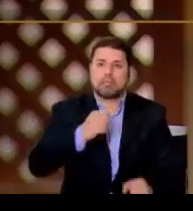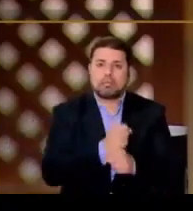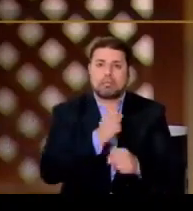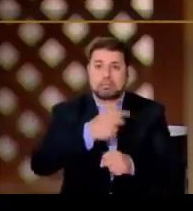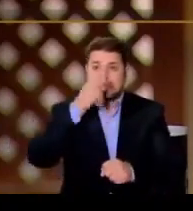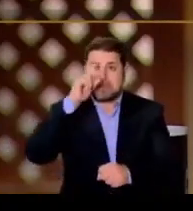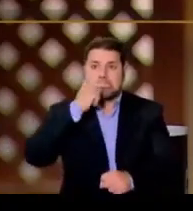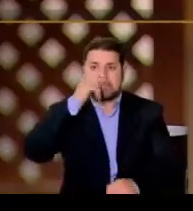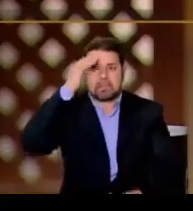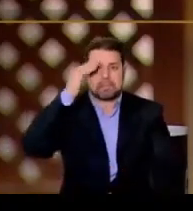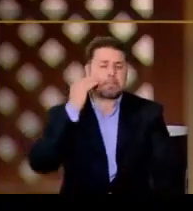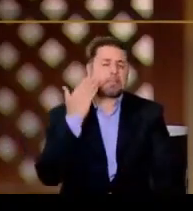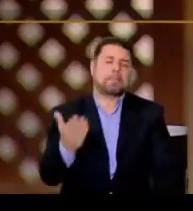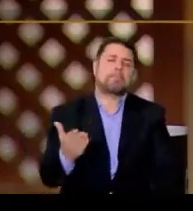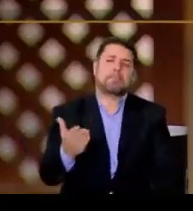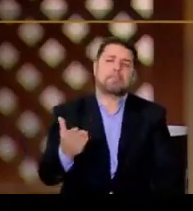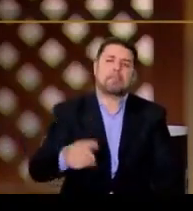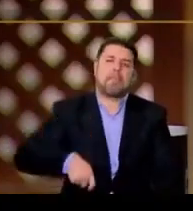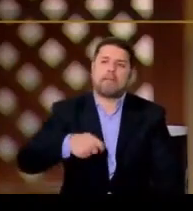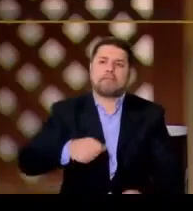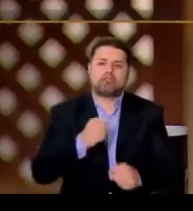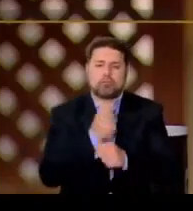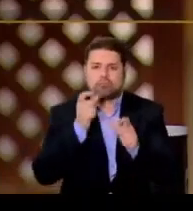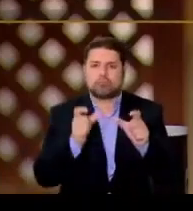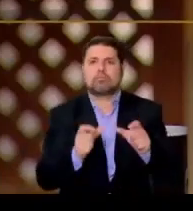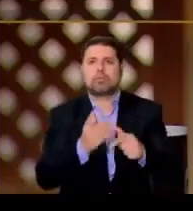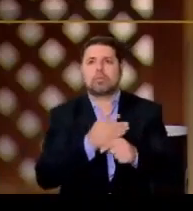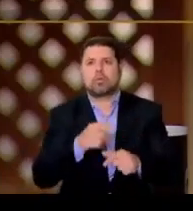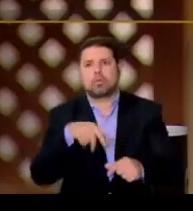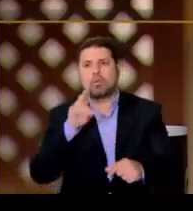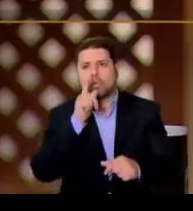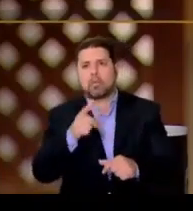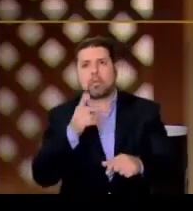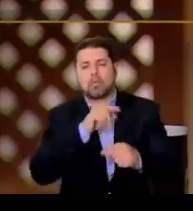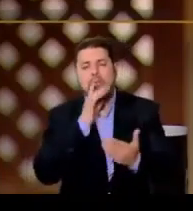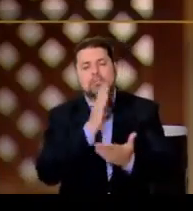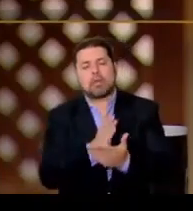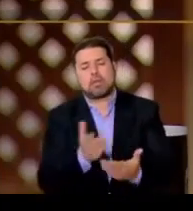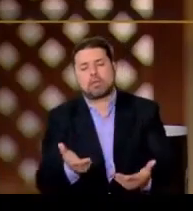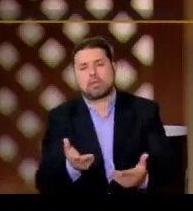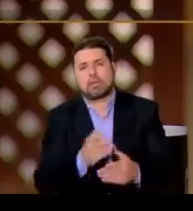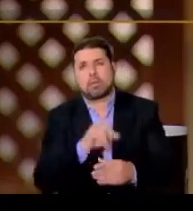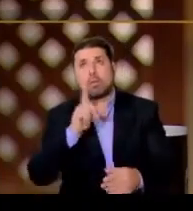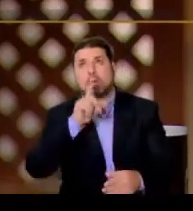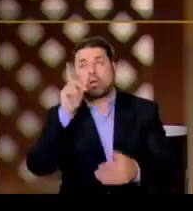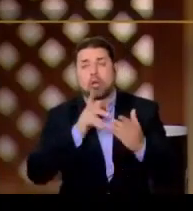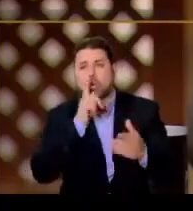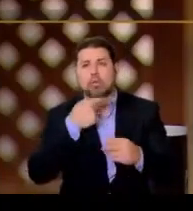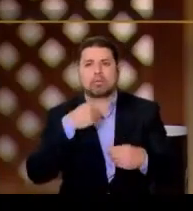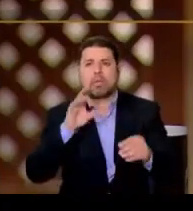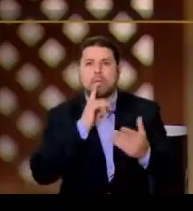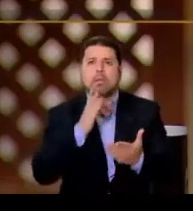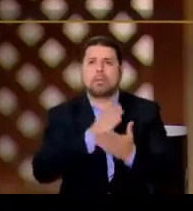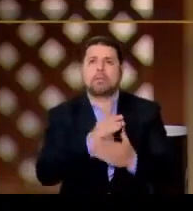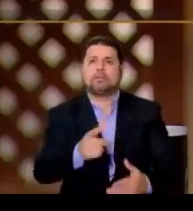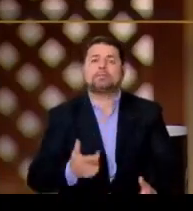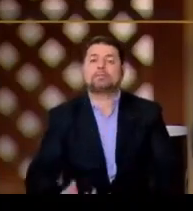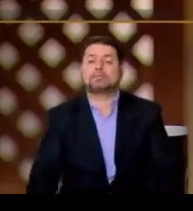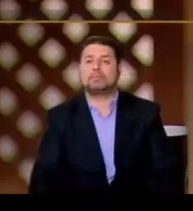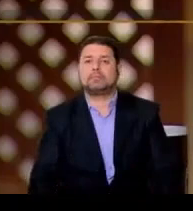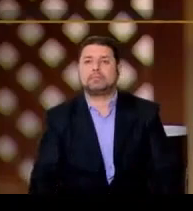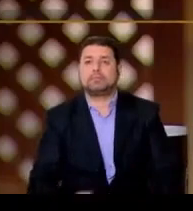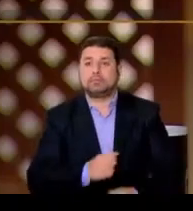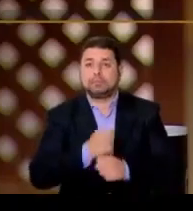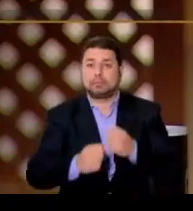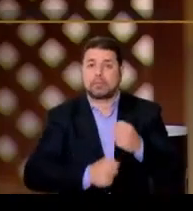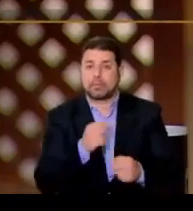التعليم اللي بتدفعها المراه المصريه خلينا نتكلم بصراحه ولعن الله قوما ضع الحق بينهم ده